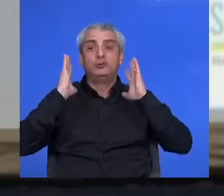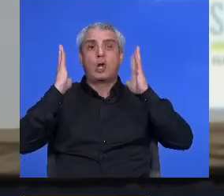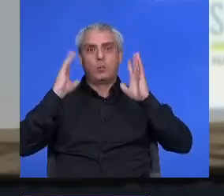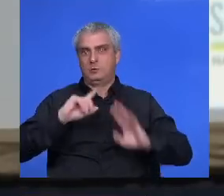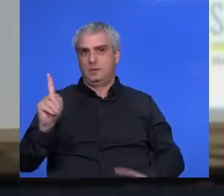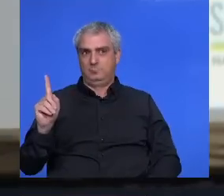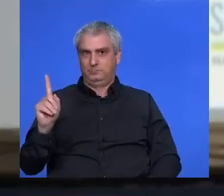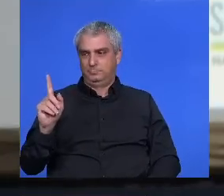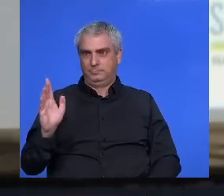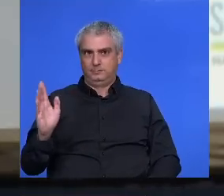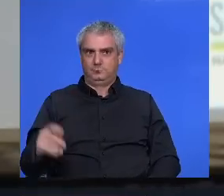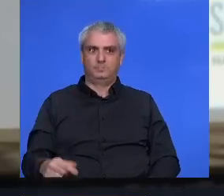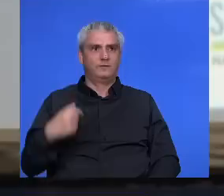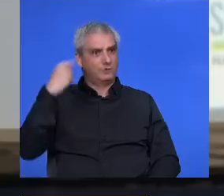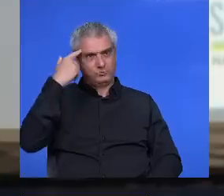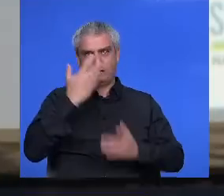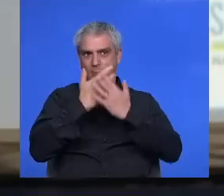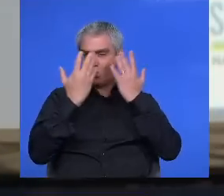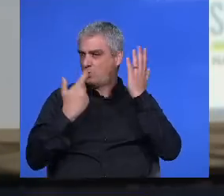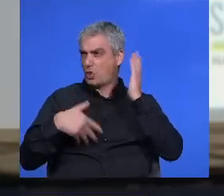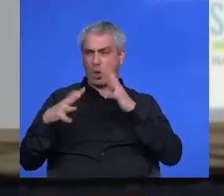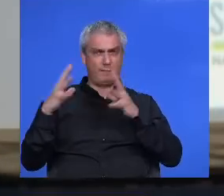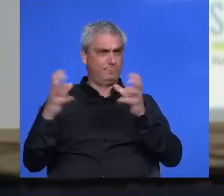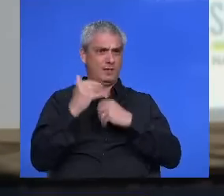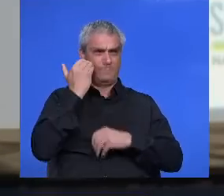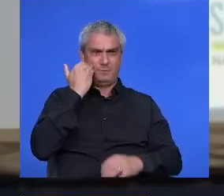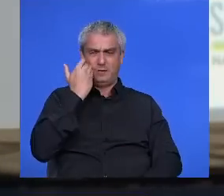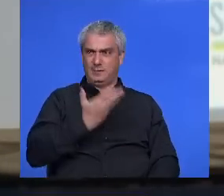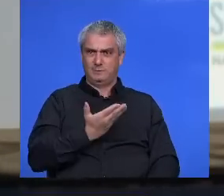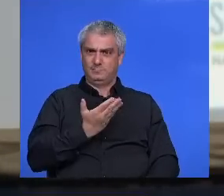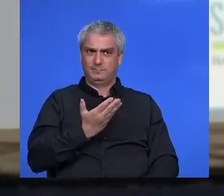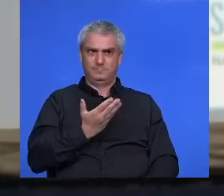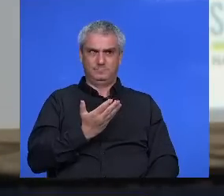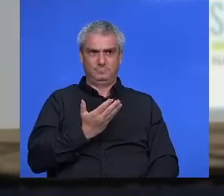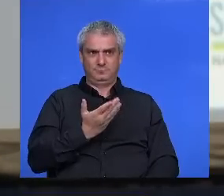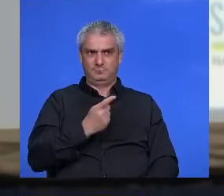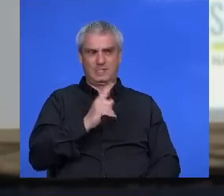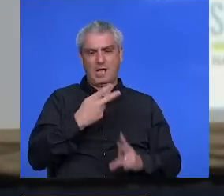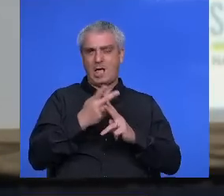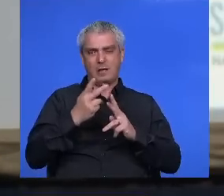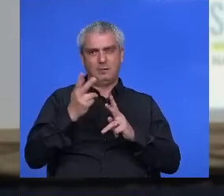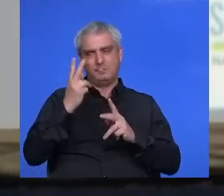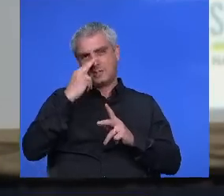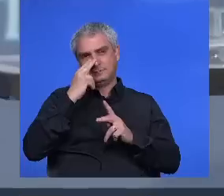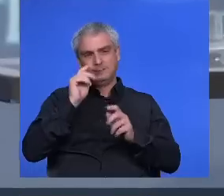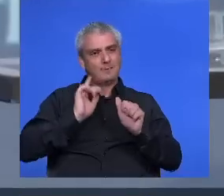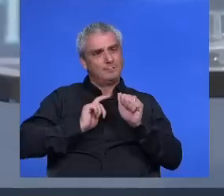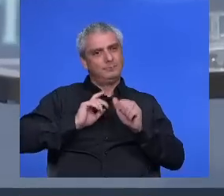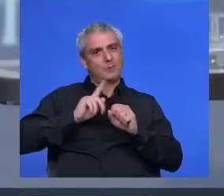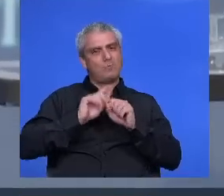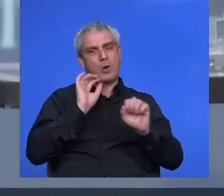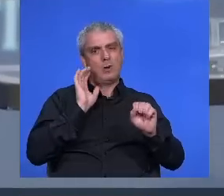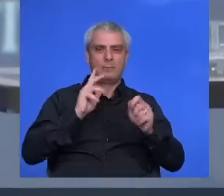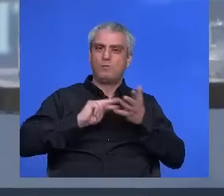And I think it's clear to the overwhelming majority of the American people that this is nothing short of a political prosecution. It's the